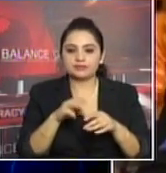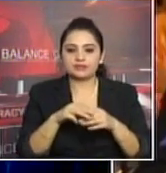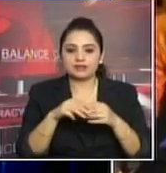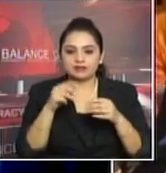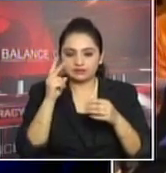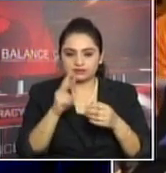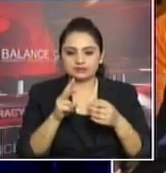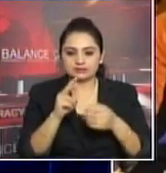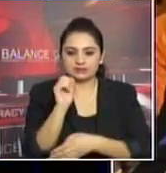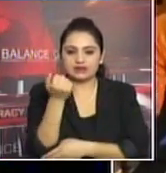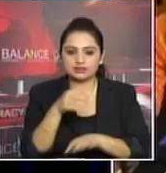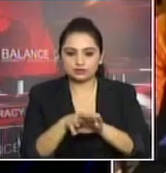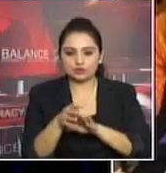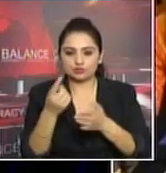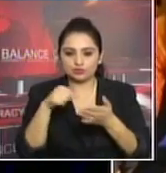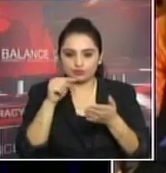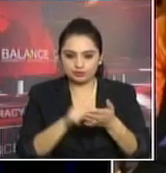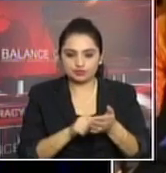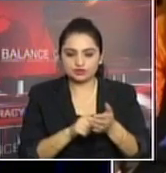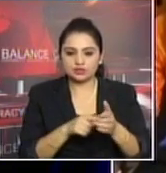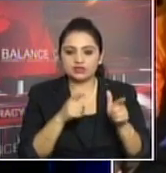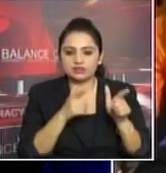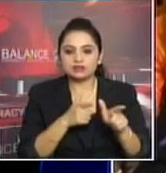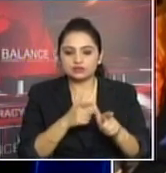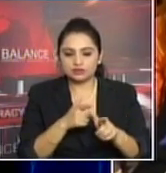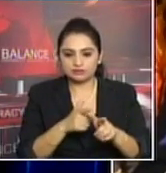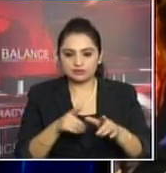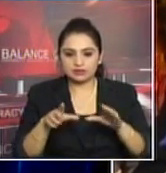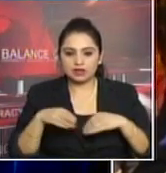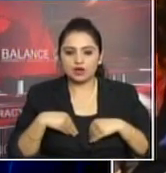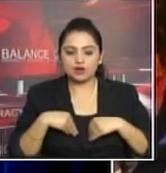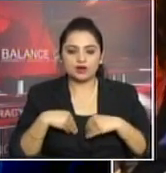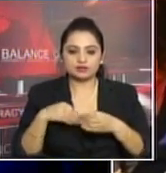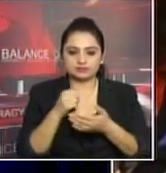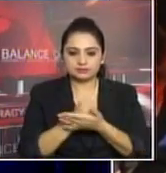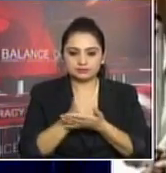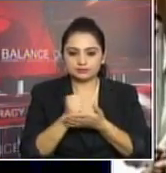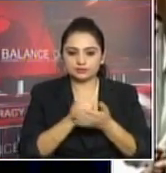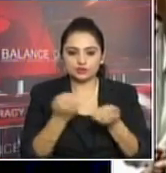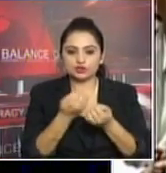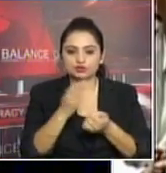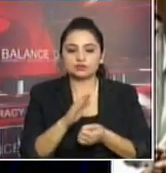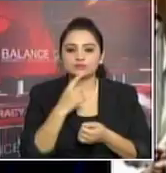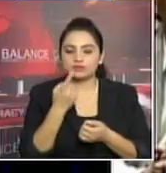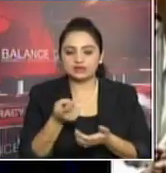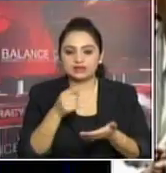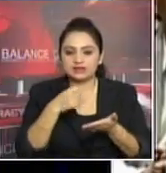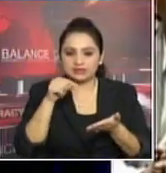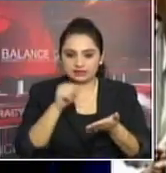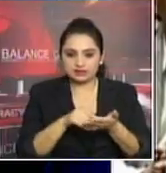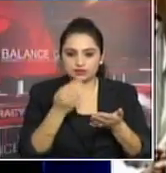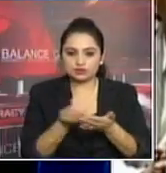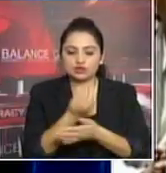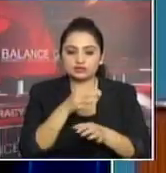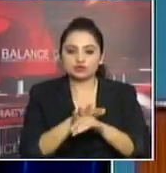राष्ट्रबीच सैन्य तालिम आदान प्रदान गर्ने सहमति भएको भन्दै कुनै प्रकारको सैन्य अभ्यास नभएको बताएका छन्। क्षेत्रीय सङ्गठनहरू प्रभावकारी